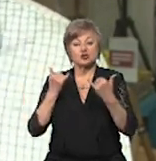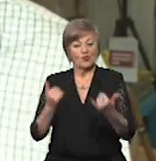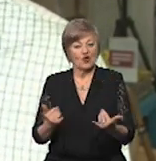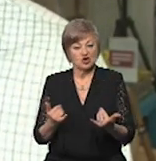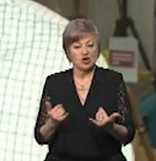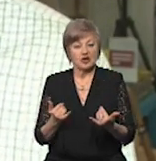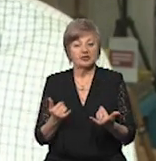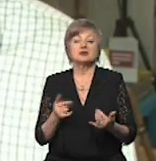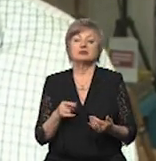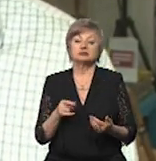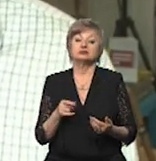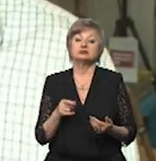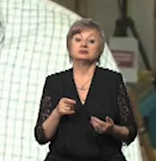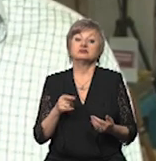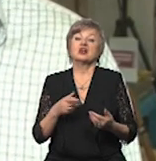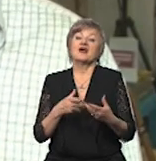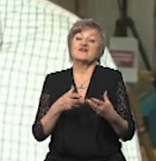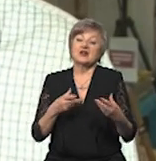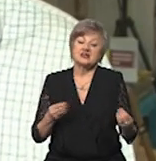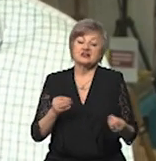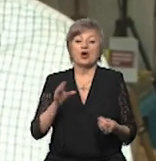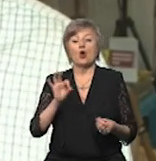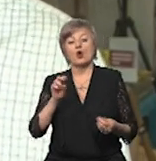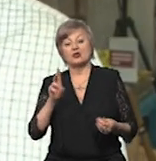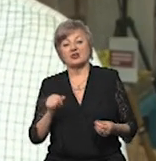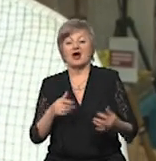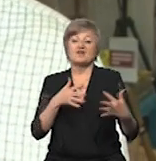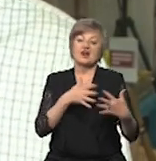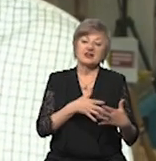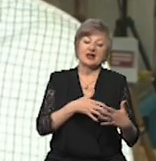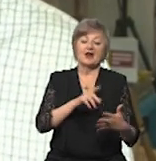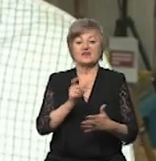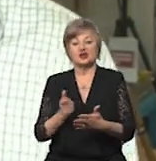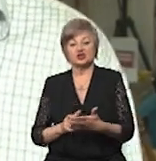в місті Запоріжжя. Весна, вона, війна, вірші,